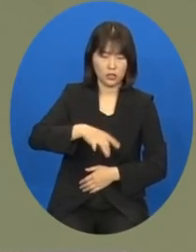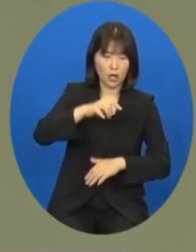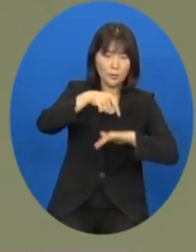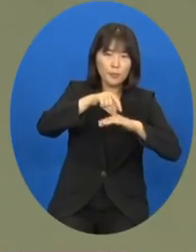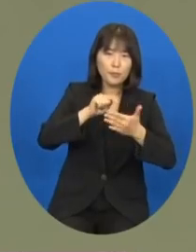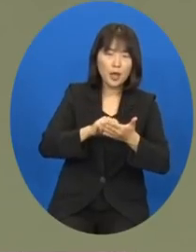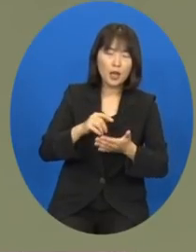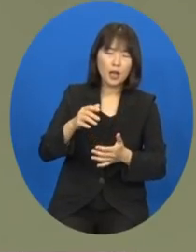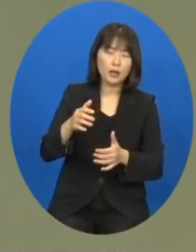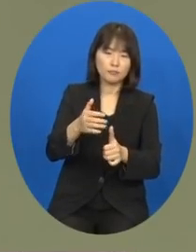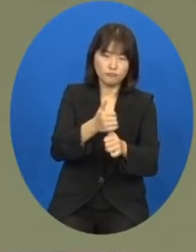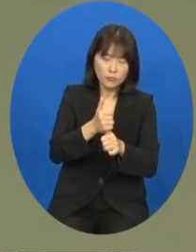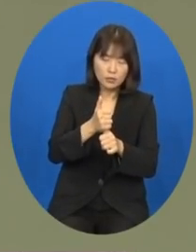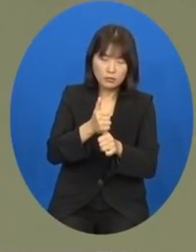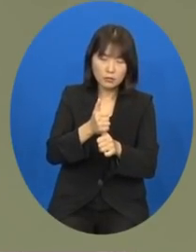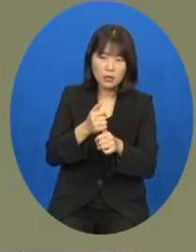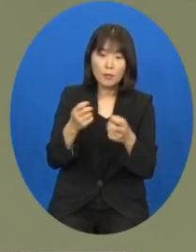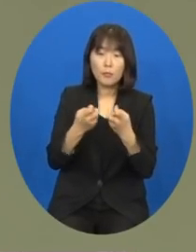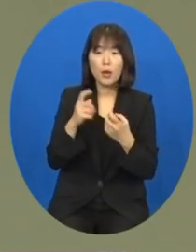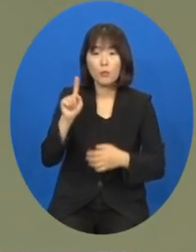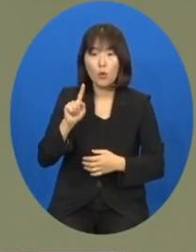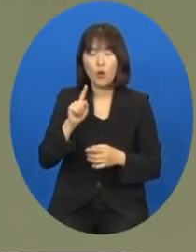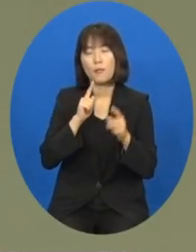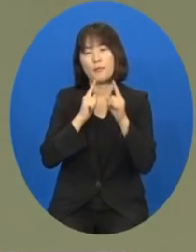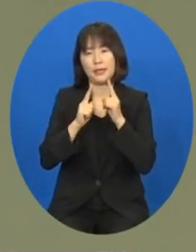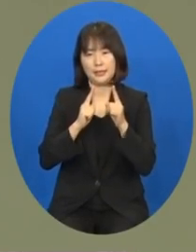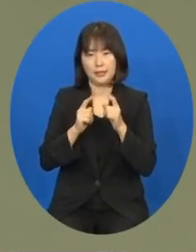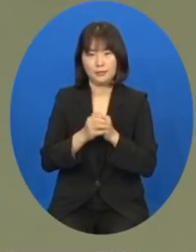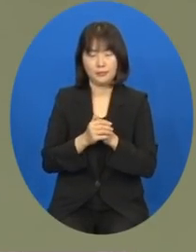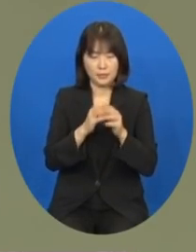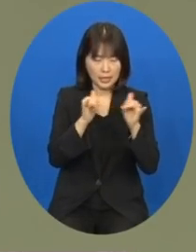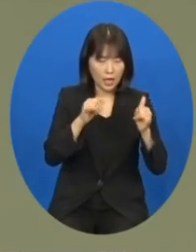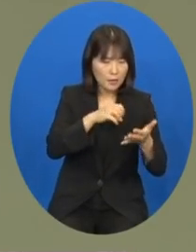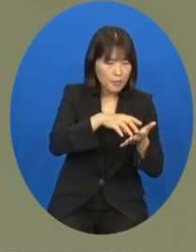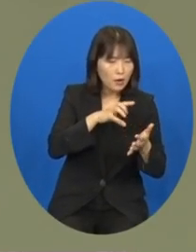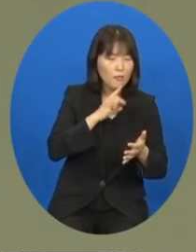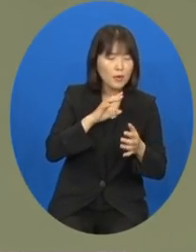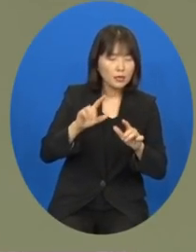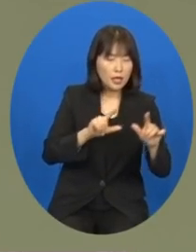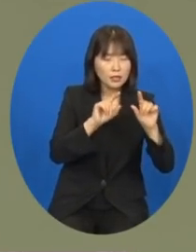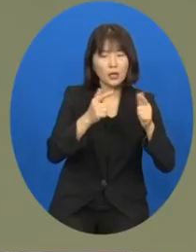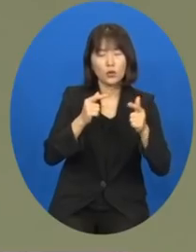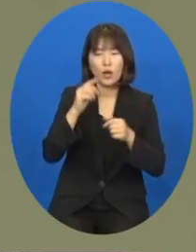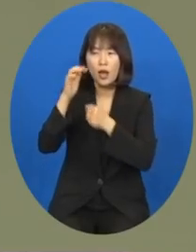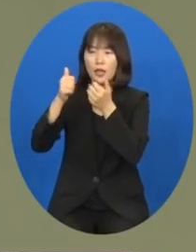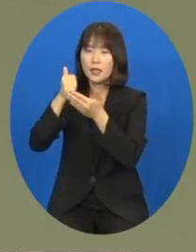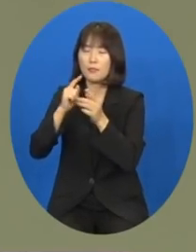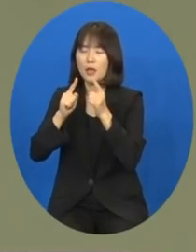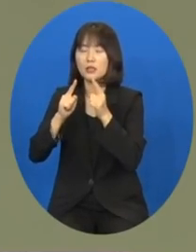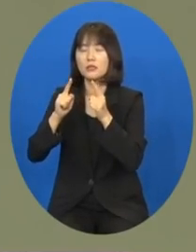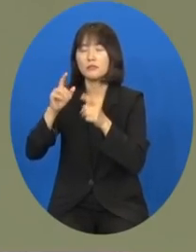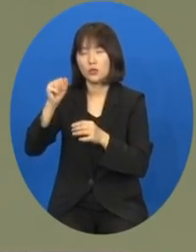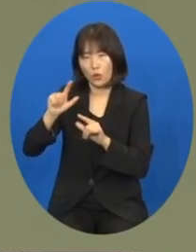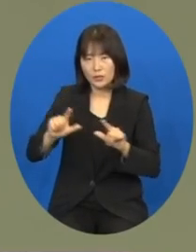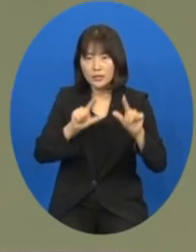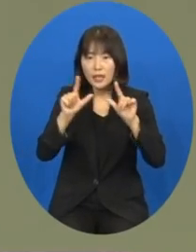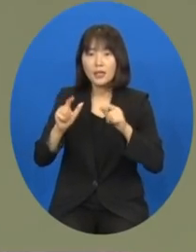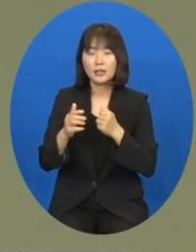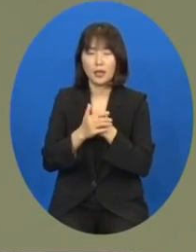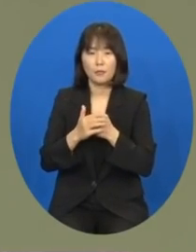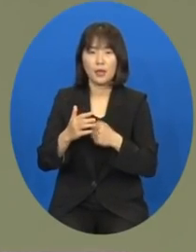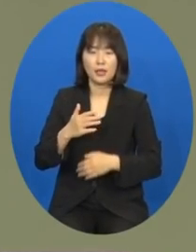말씀이 사람은 빵으로 만 사는 것이 아니라 말씀으로 사기 때문에 제가 신학교 시절부터 쭉 붙잡았던 말씀 중에 하나가